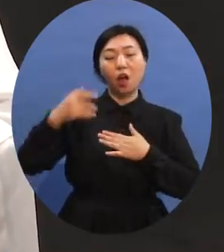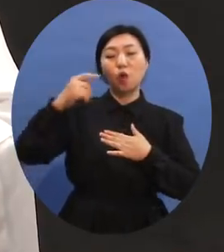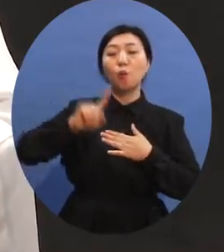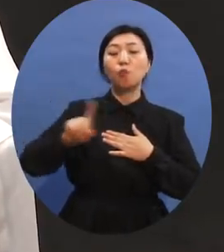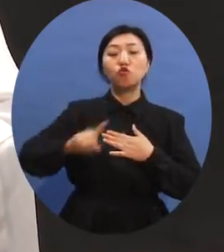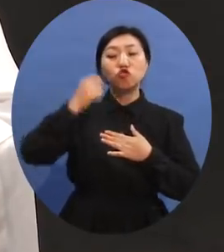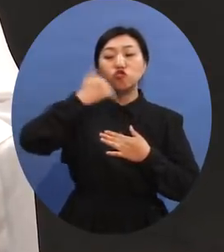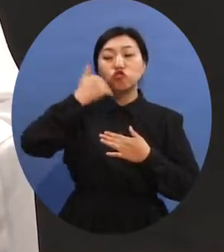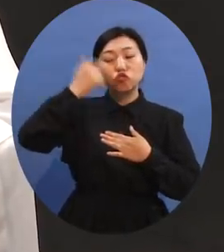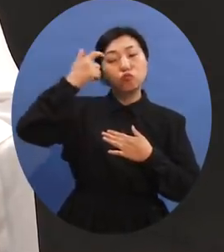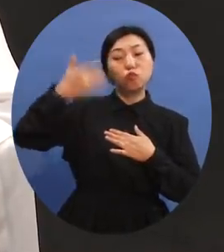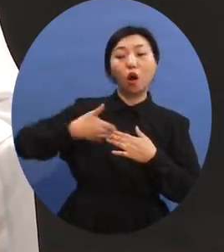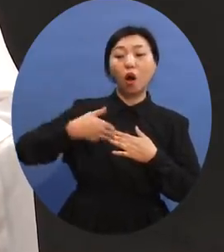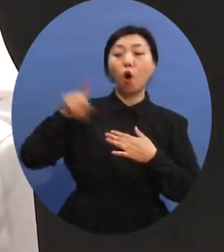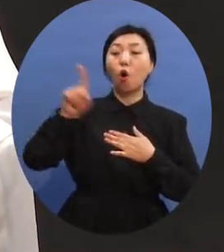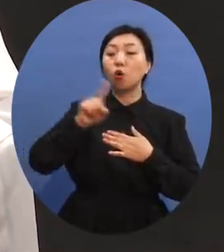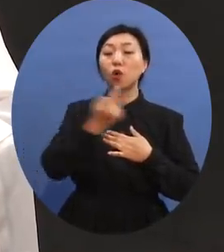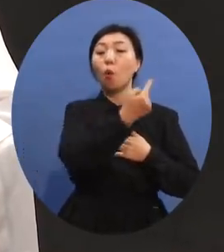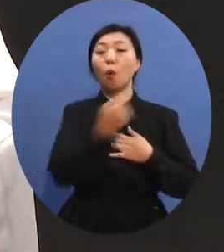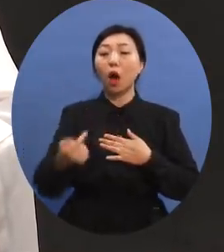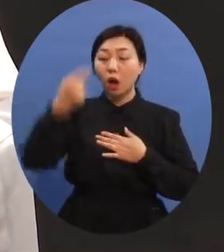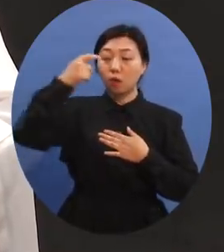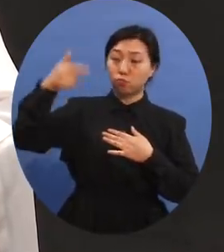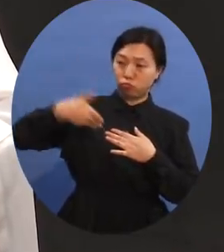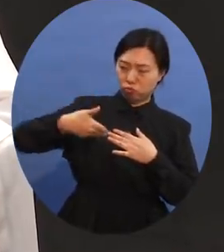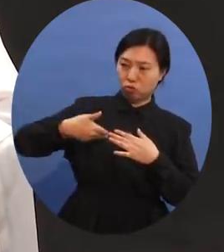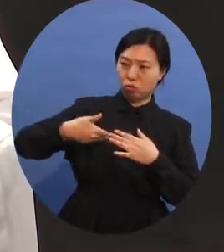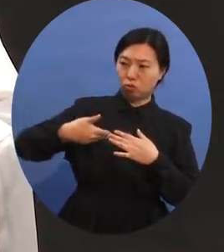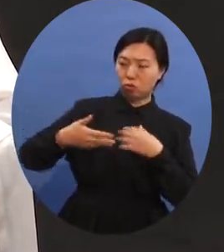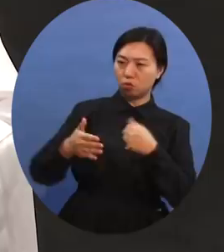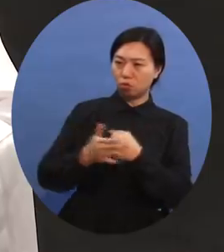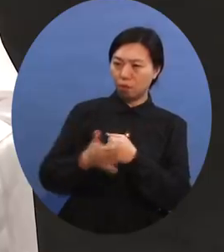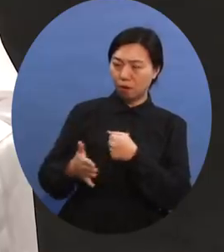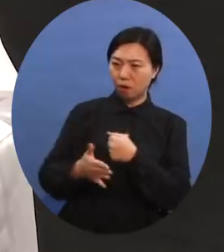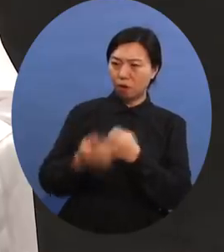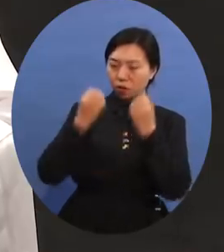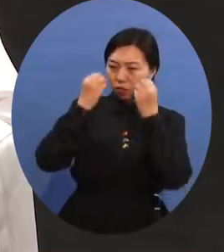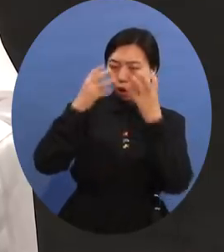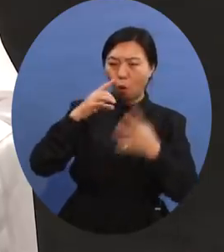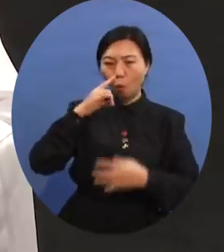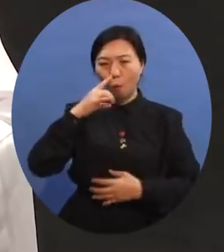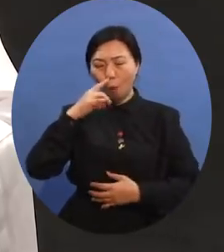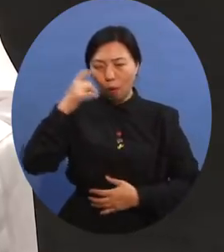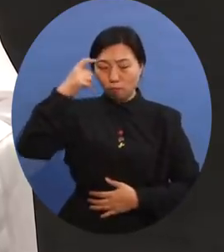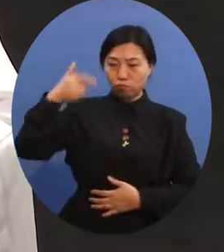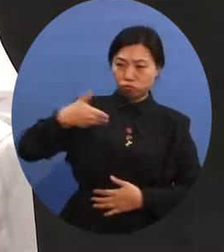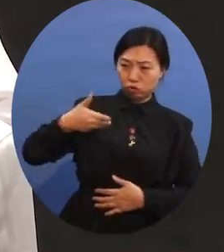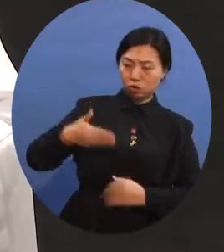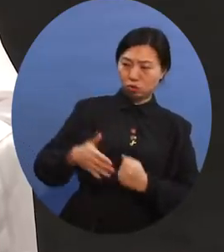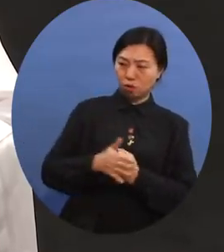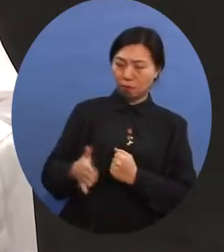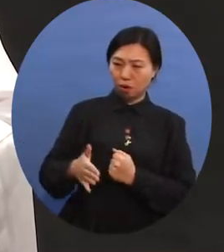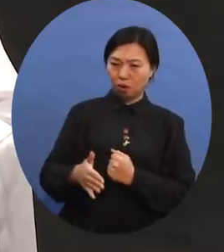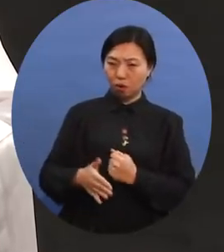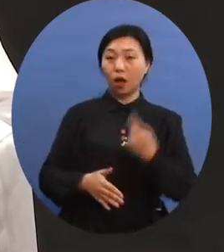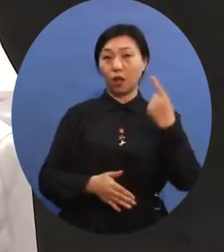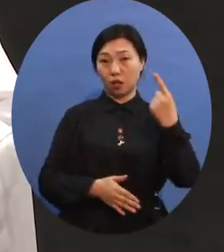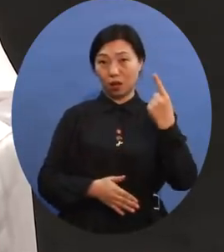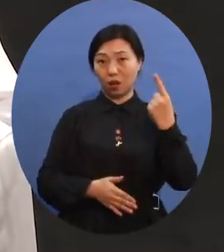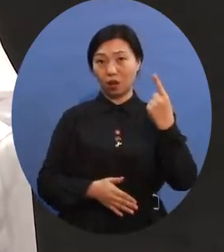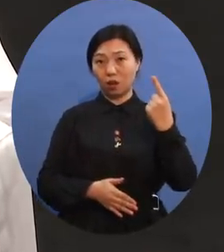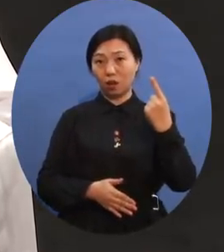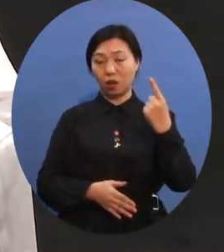누구냐, 네가 어디서 왔느냐 이런 나한테 굉장히 새로운 궁금한 걸 집어던져서 그게 하나였고,